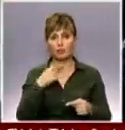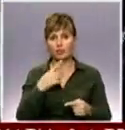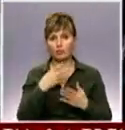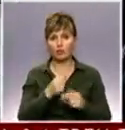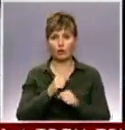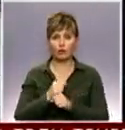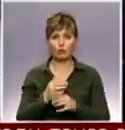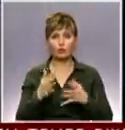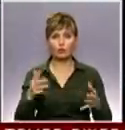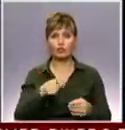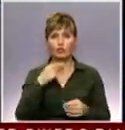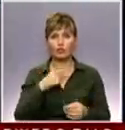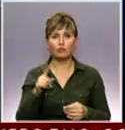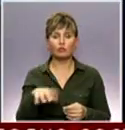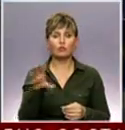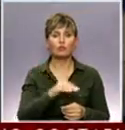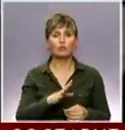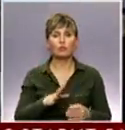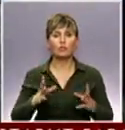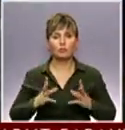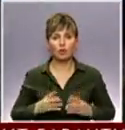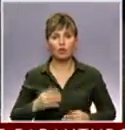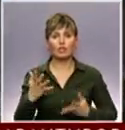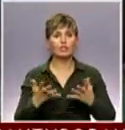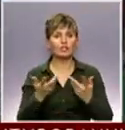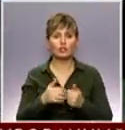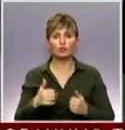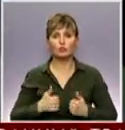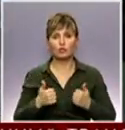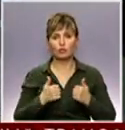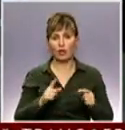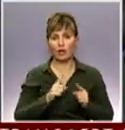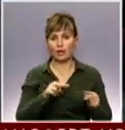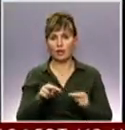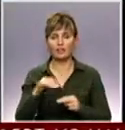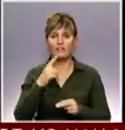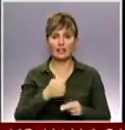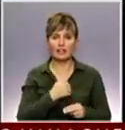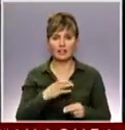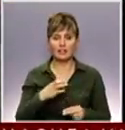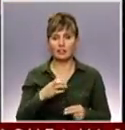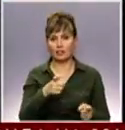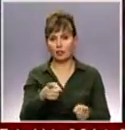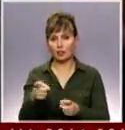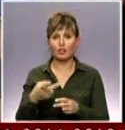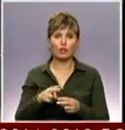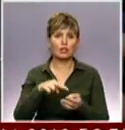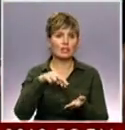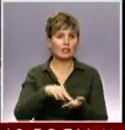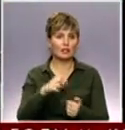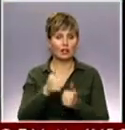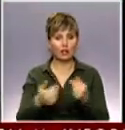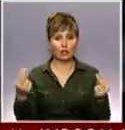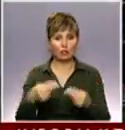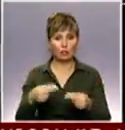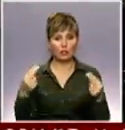отдых. Большинство отмечает, что все было спокойно, если не считать усиленную охрану и военных с автоматами, которые стояли практически на каждом